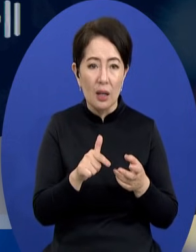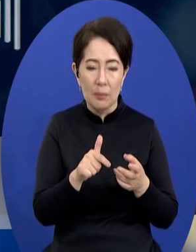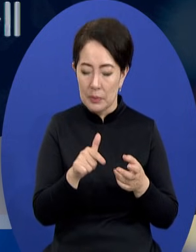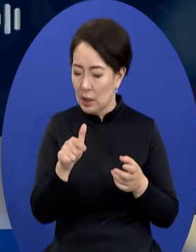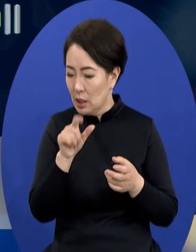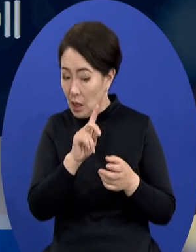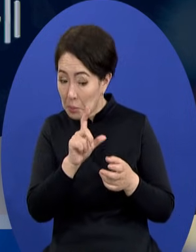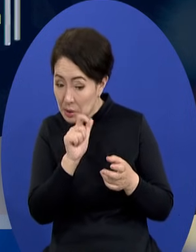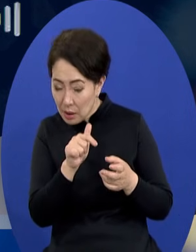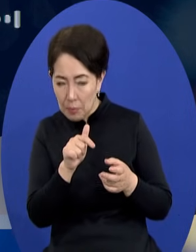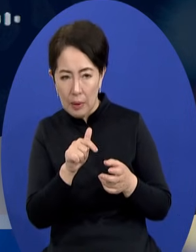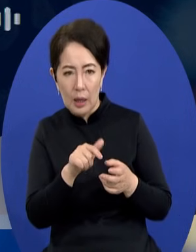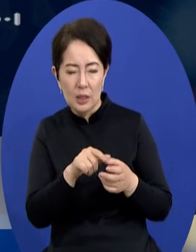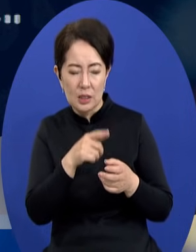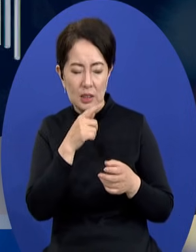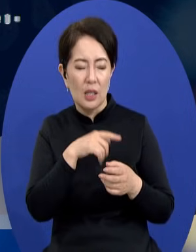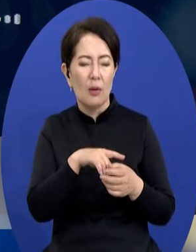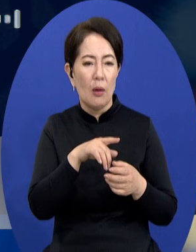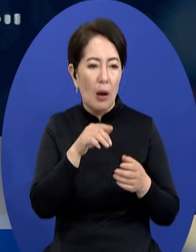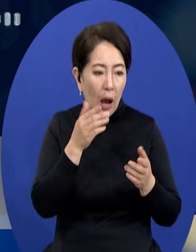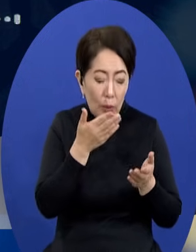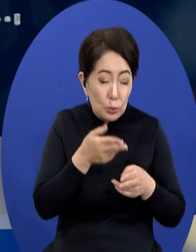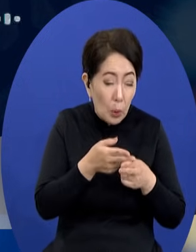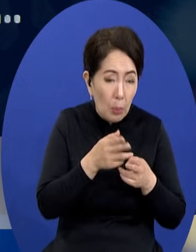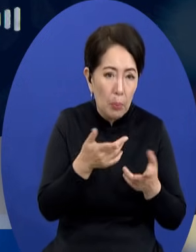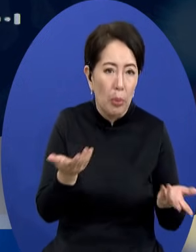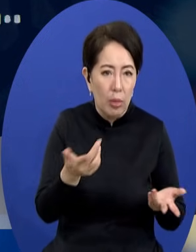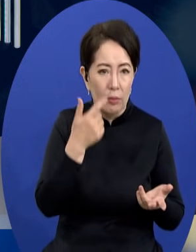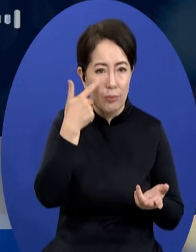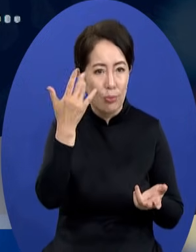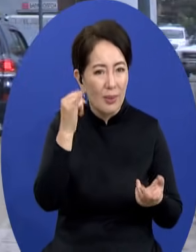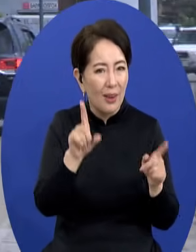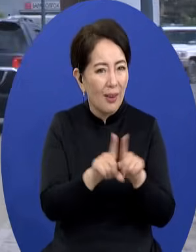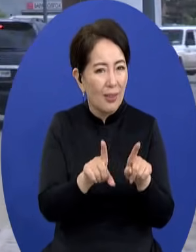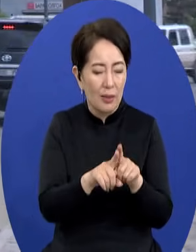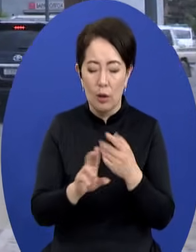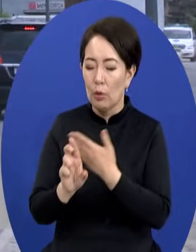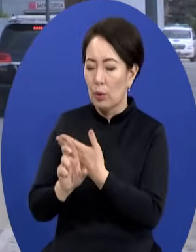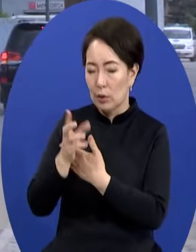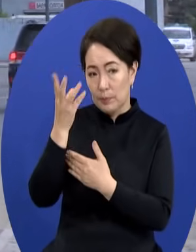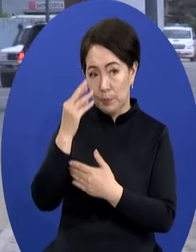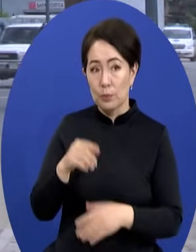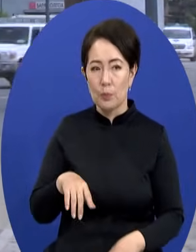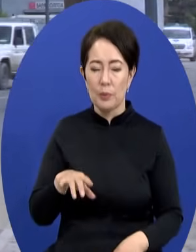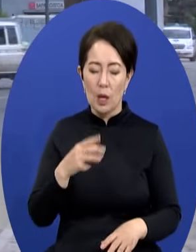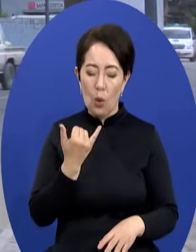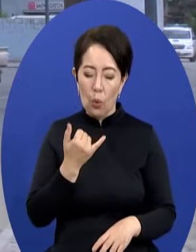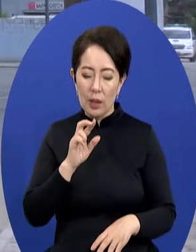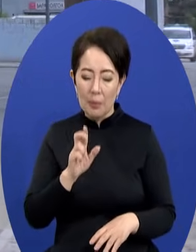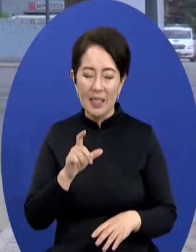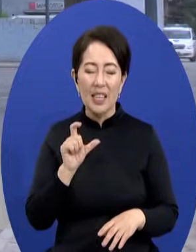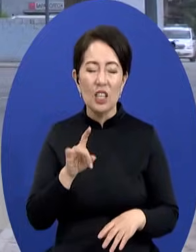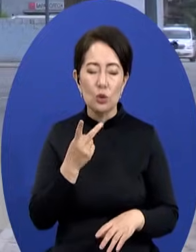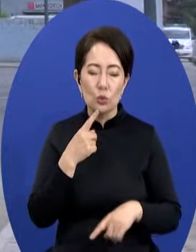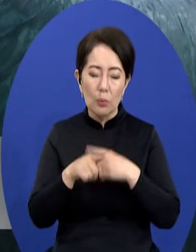бас нөгөө нохын авахгүй нүдний сохсон гэдэг юм болох юм биш үстэ гэсэн юм болгоомжтой байгаа. Нийслэлийн эрх зүйн байдлын тухай хуулийг их